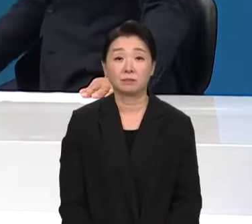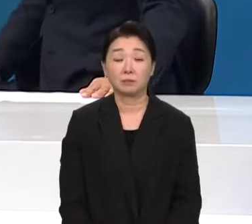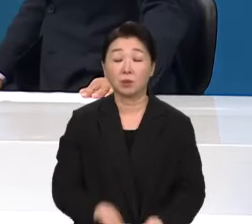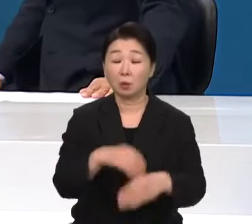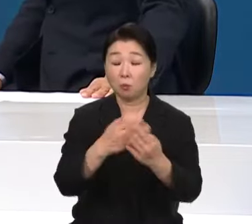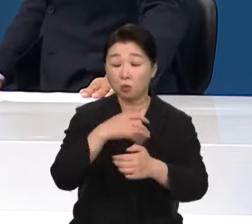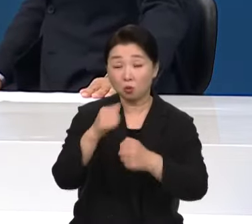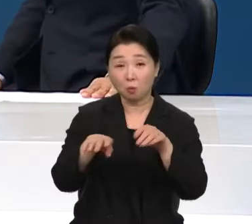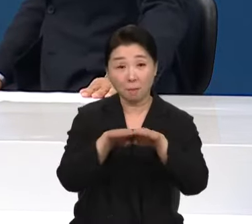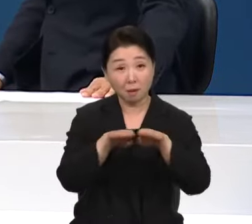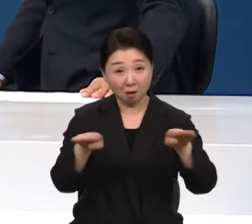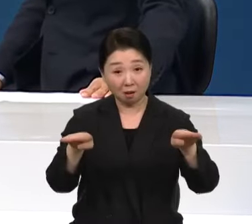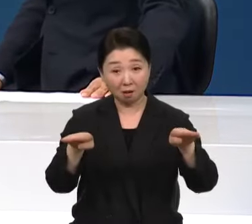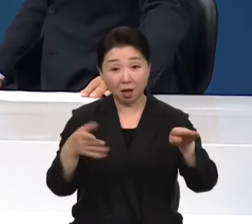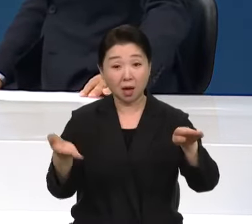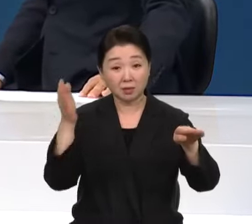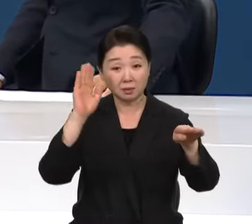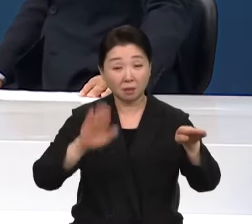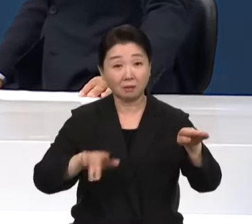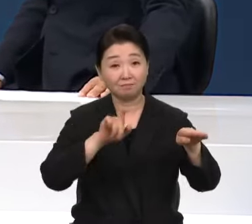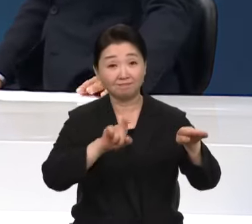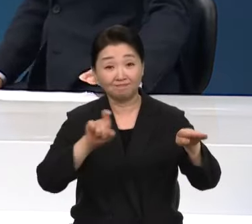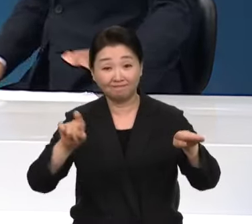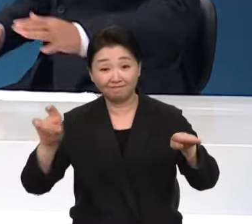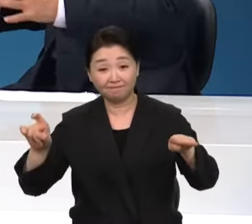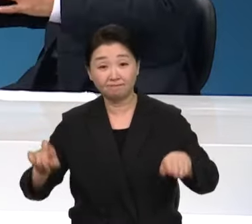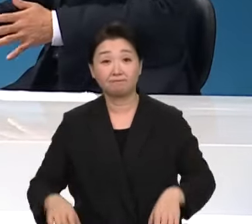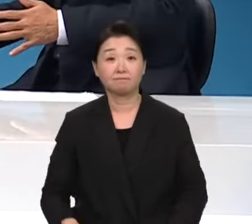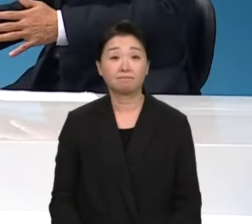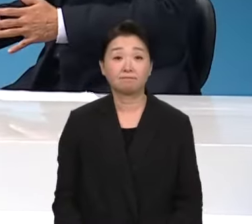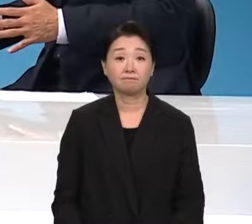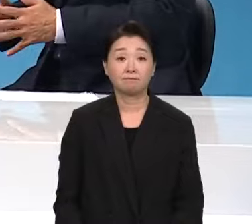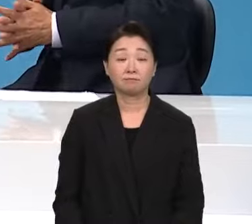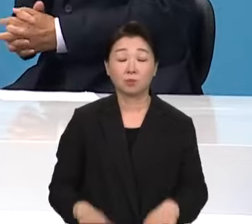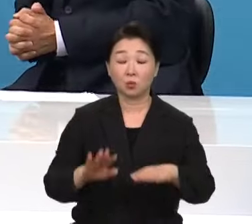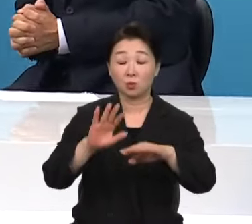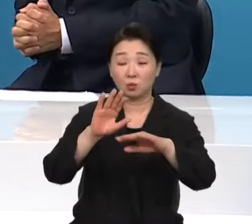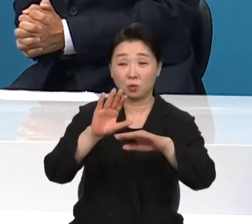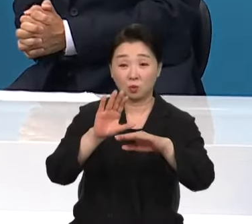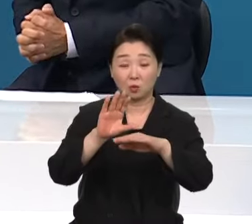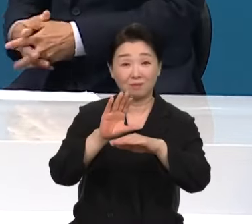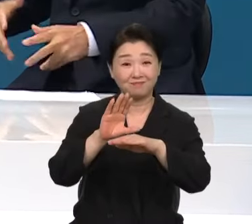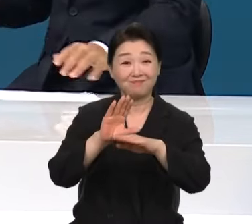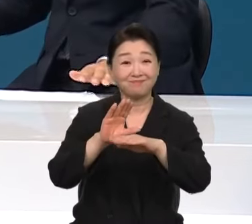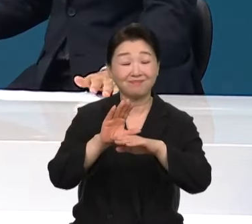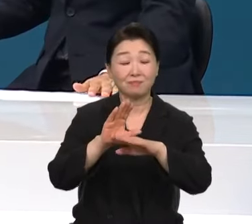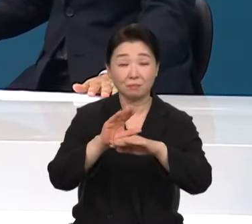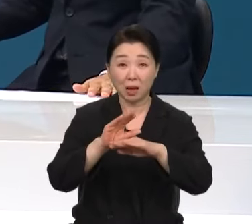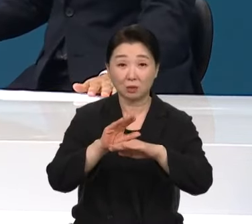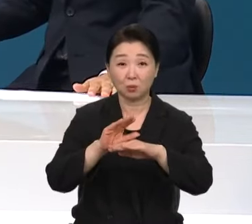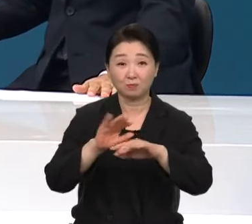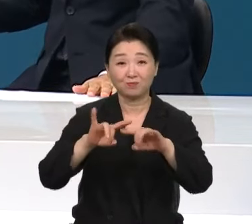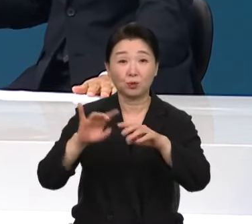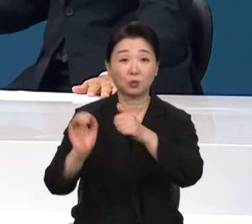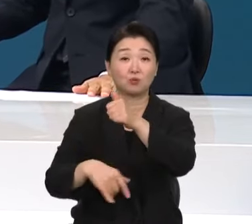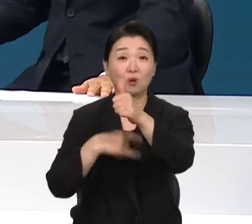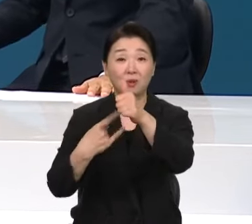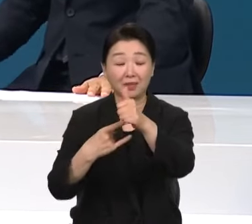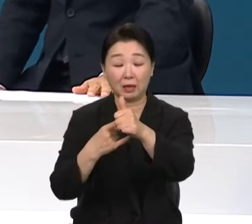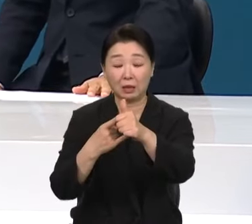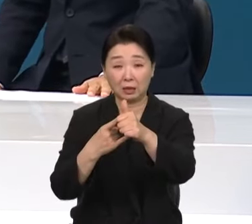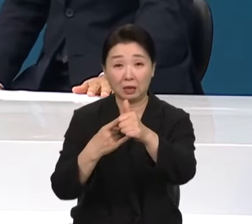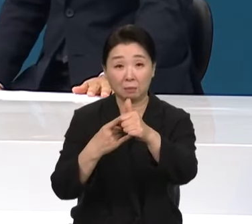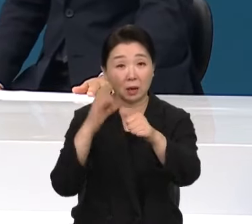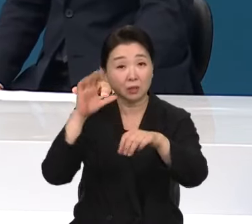자, 모든 동물은 평등하다. 그러나 땡땡땡. 자, 계속해서 오늘 과방위 청문회에서는 오후 시간에